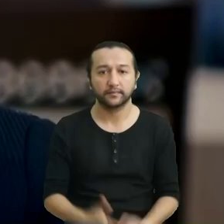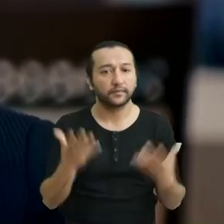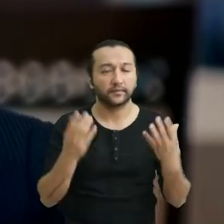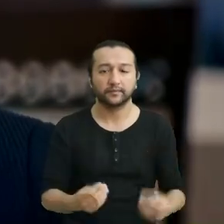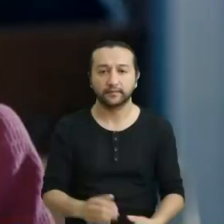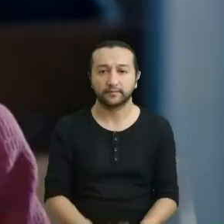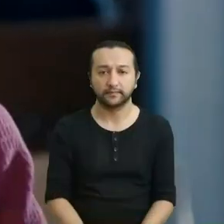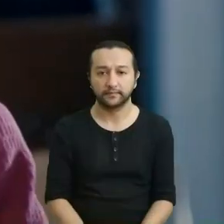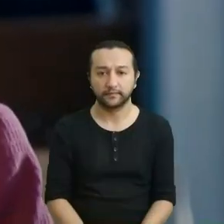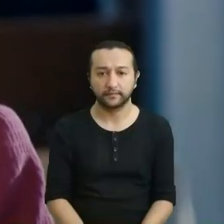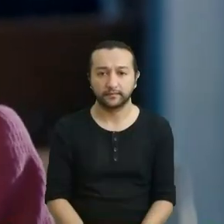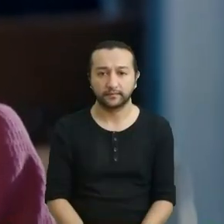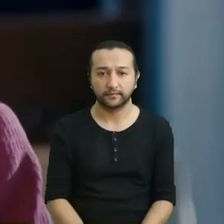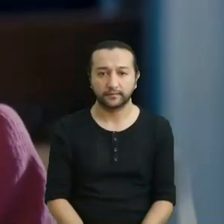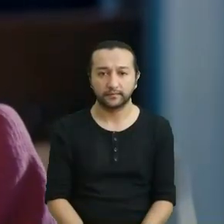Efendim.